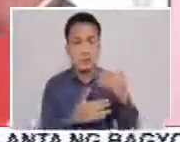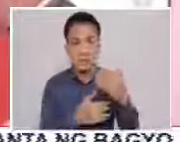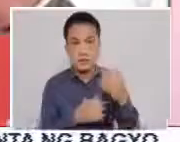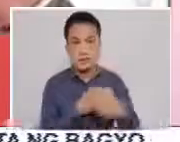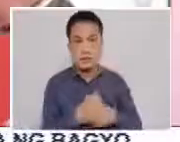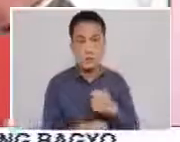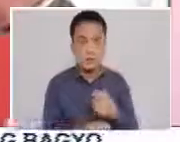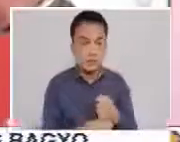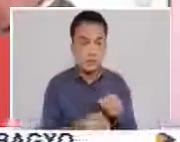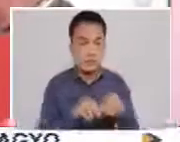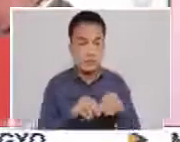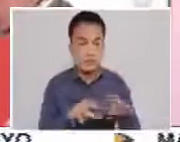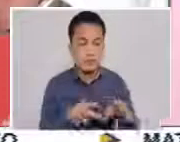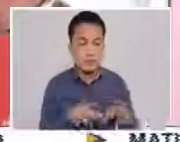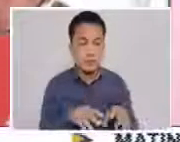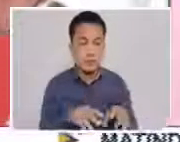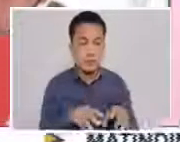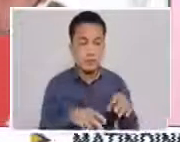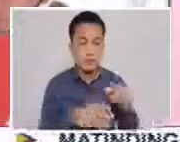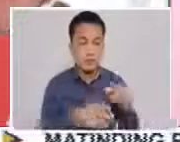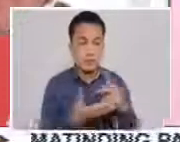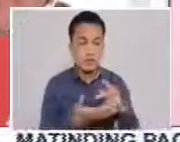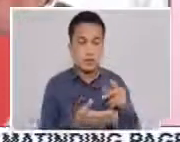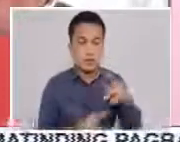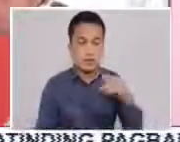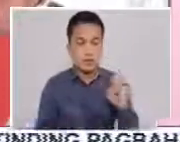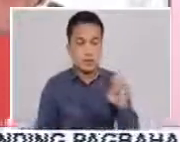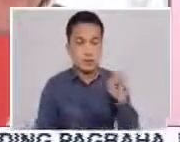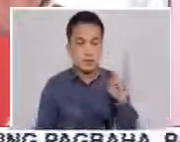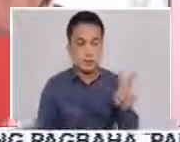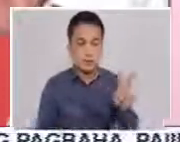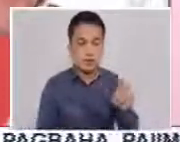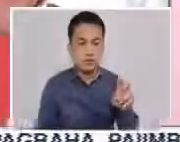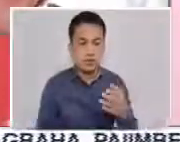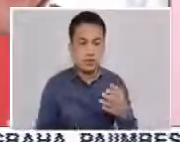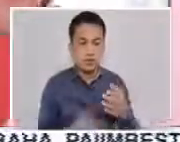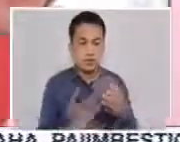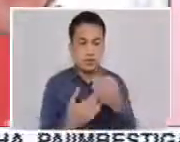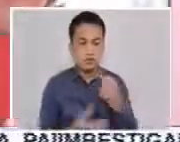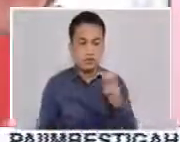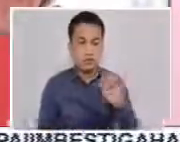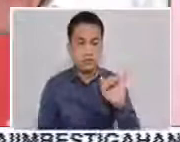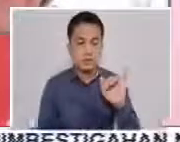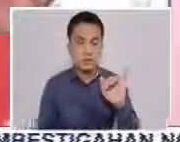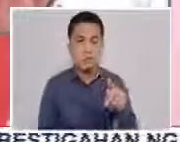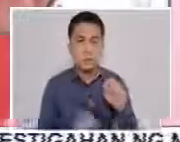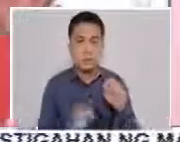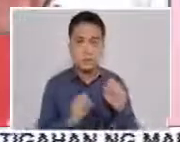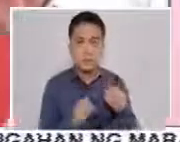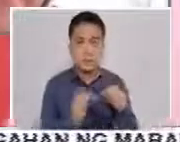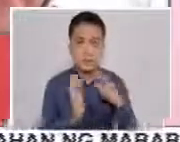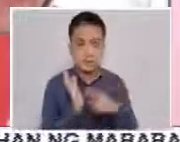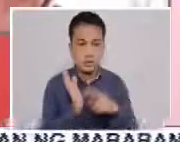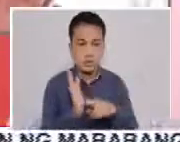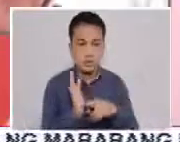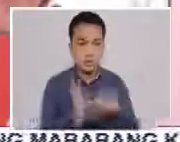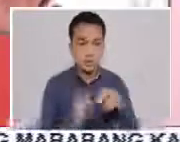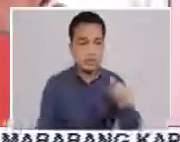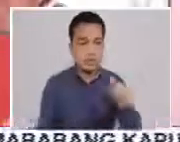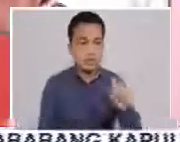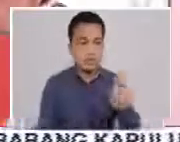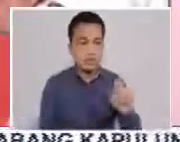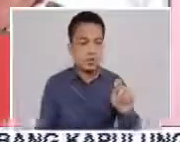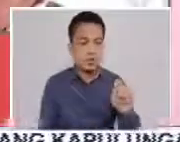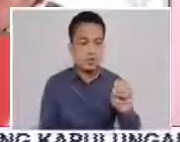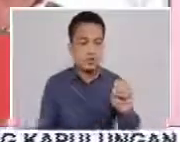only. Yun po, pag nagpumilit po sila, hindi po tataas yung barrier. So magkakaroon po ng epekto po